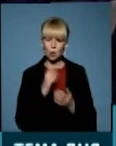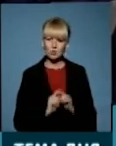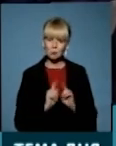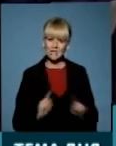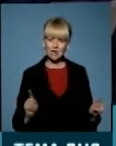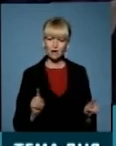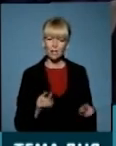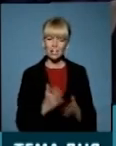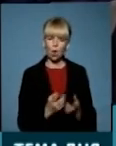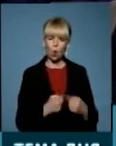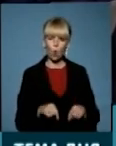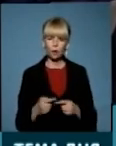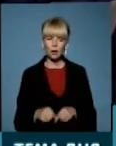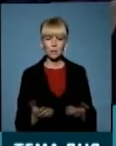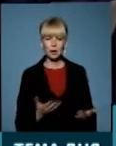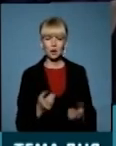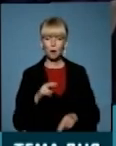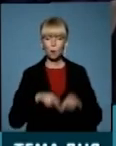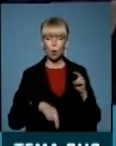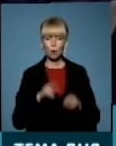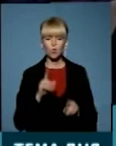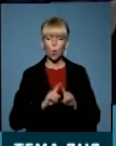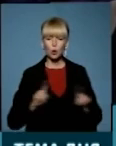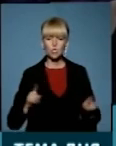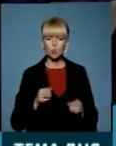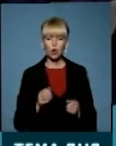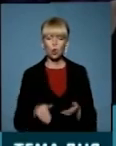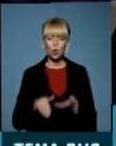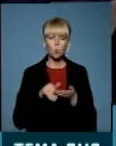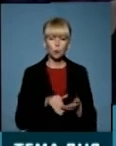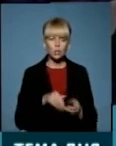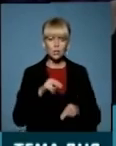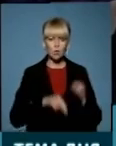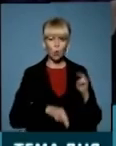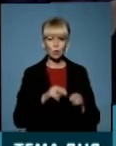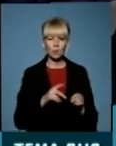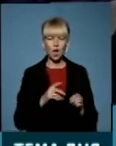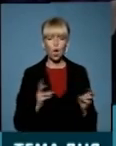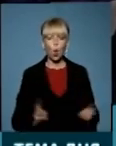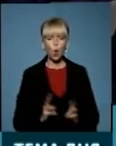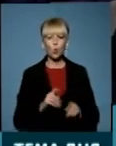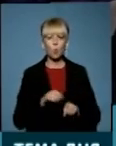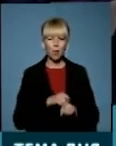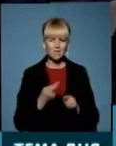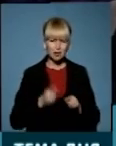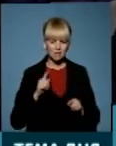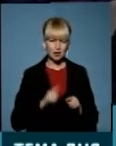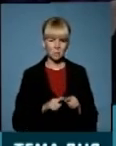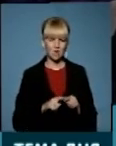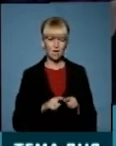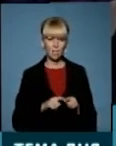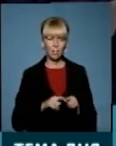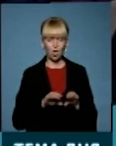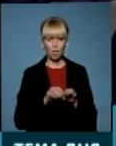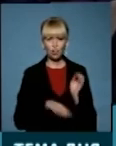є об'єкти, які побудовані, особливо допоміжні об'єкти, побудовані з горючих матеріалів, це з